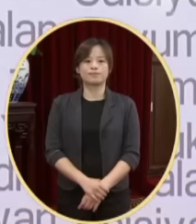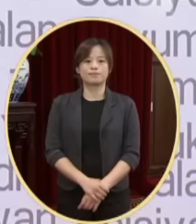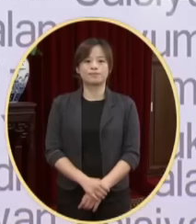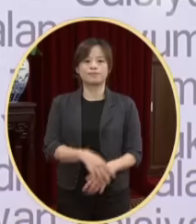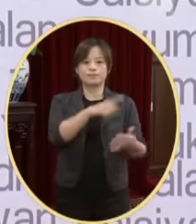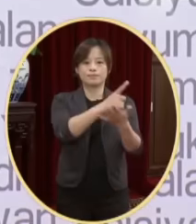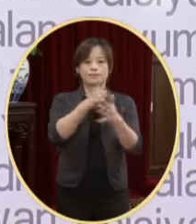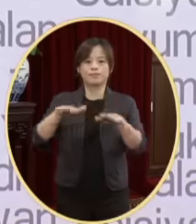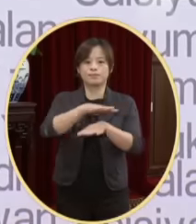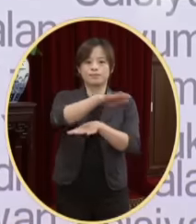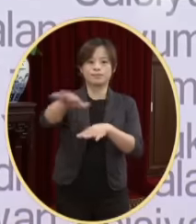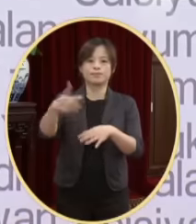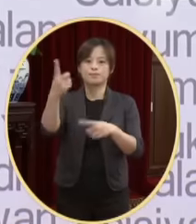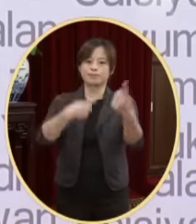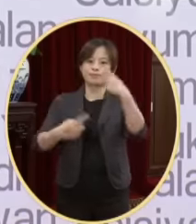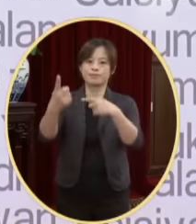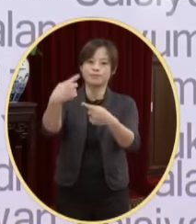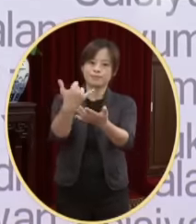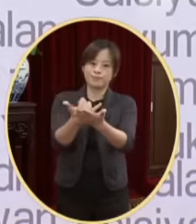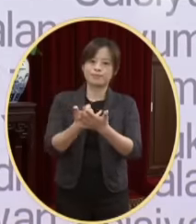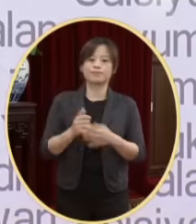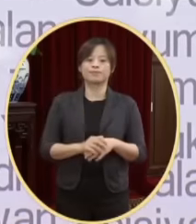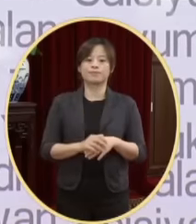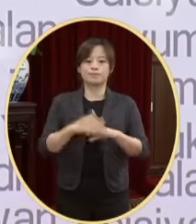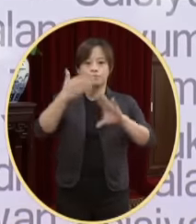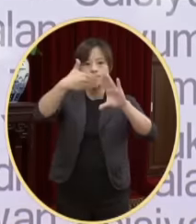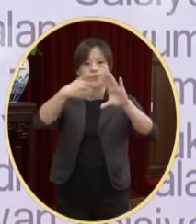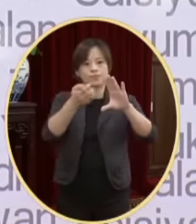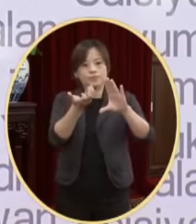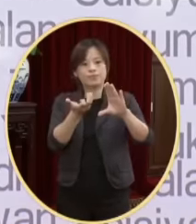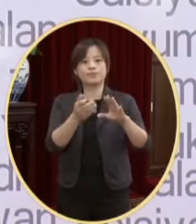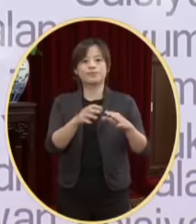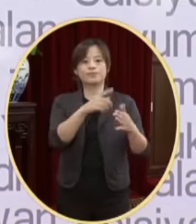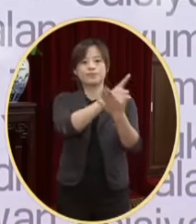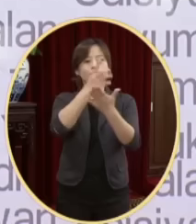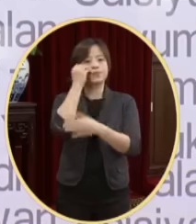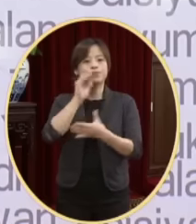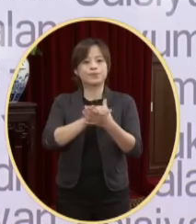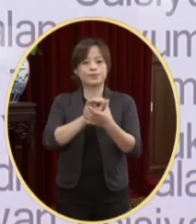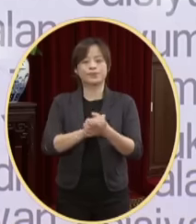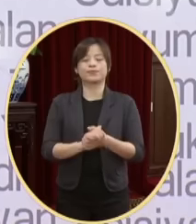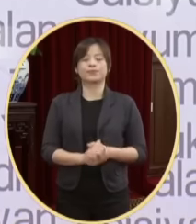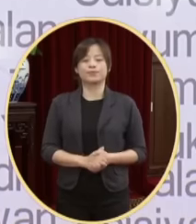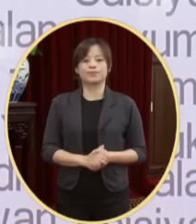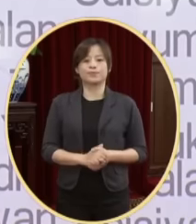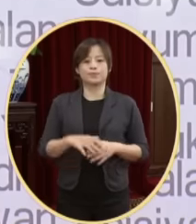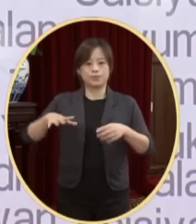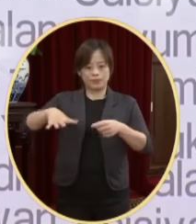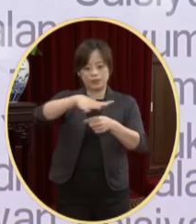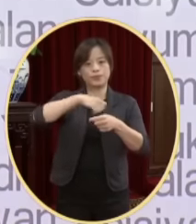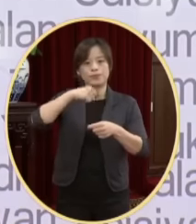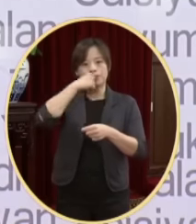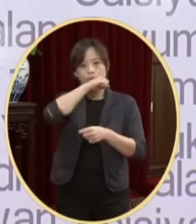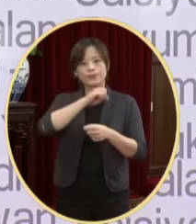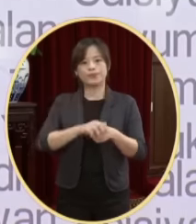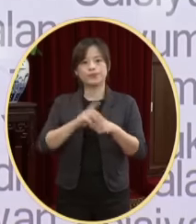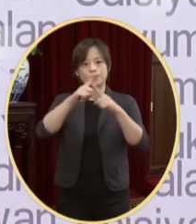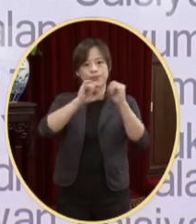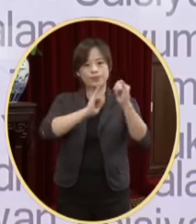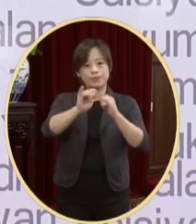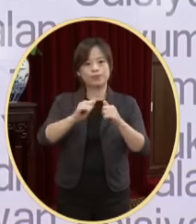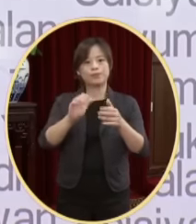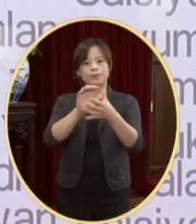各位现场的来宾，电视机前面的观众朋友，全国人